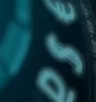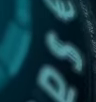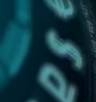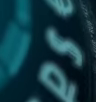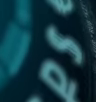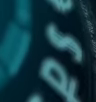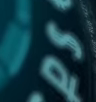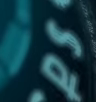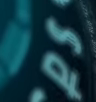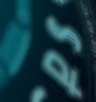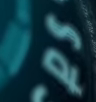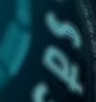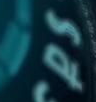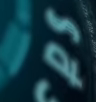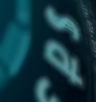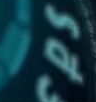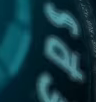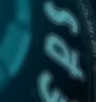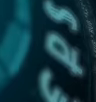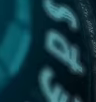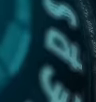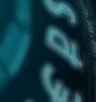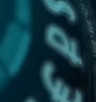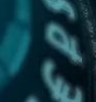Евро 407 тенге 37 тиен.